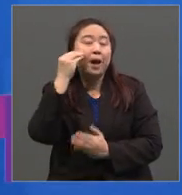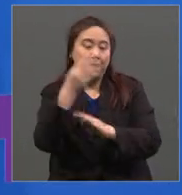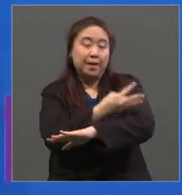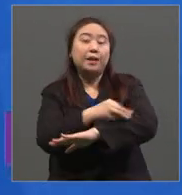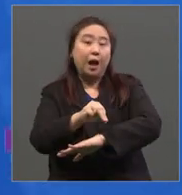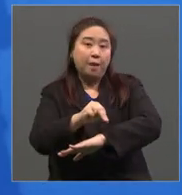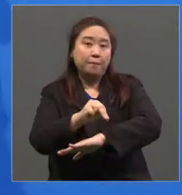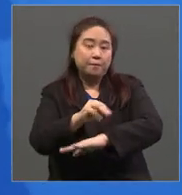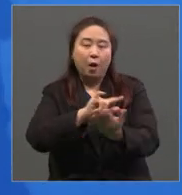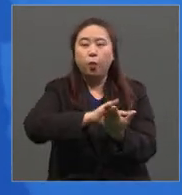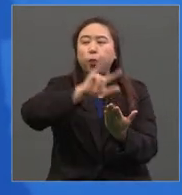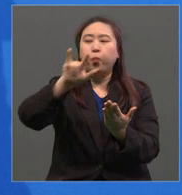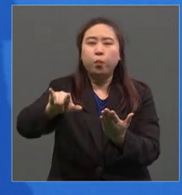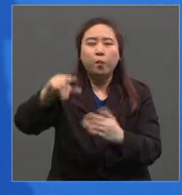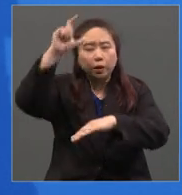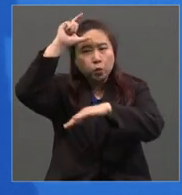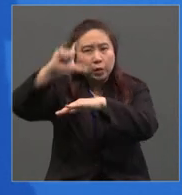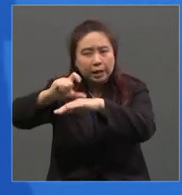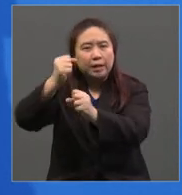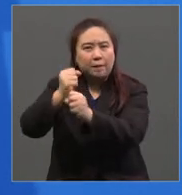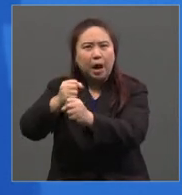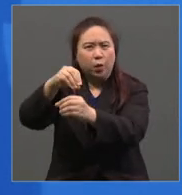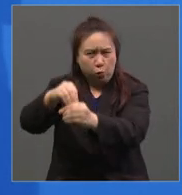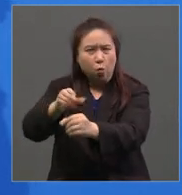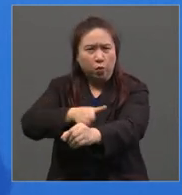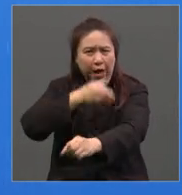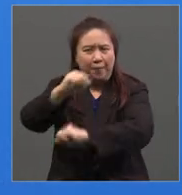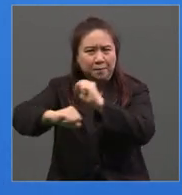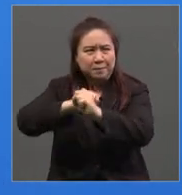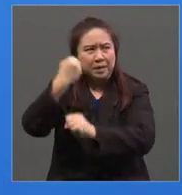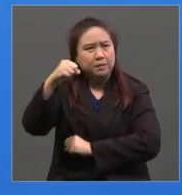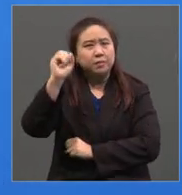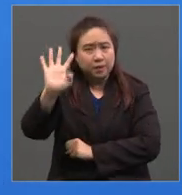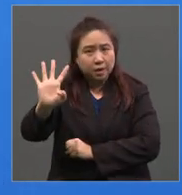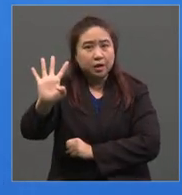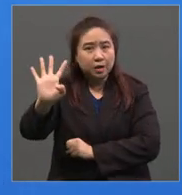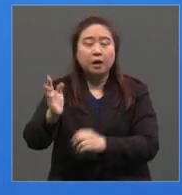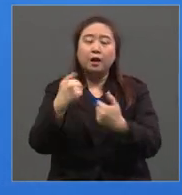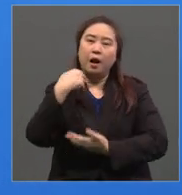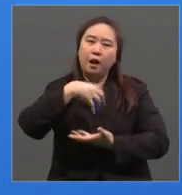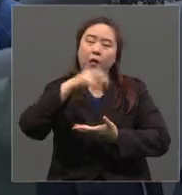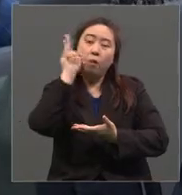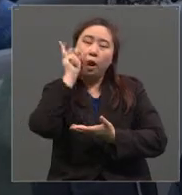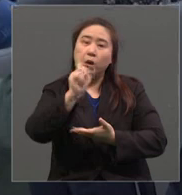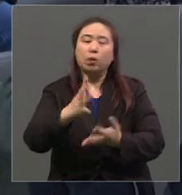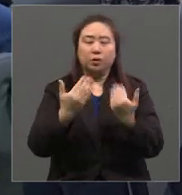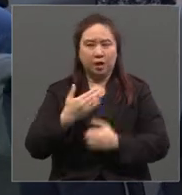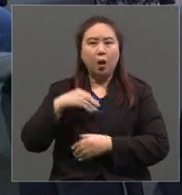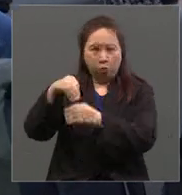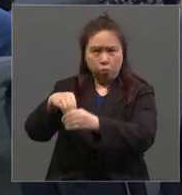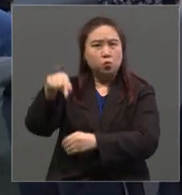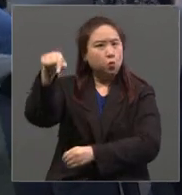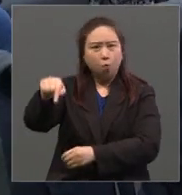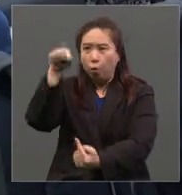ามเธอไปทำงานที่ตุรกีนี่14ปีกว่าแล้วนะครับเล่าให้กับทีมข่าว NBT เราฟังว่าตัวเองเนี่ยอยู่ในเมื